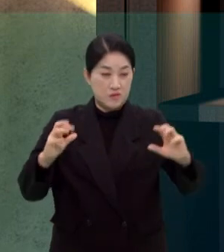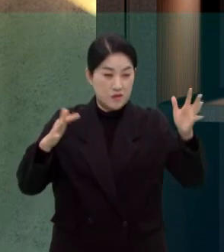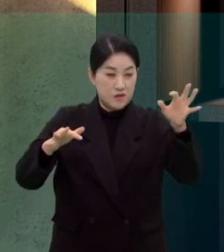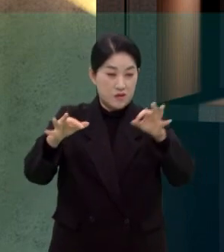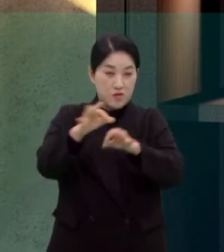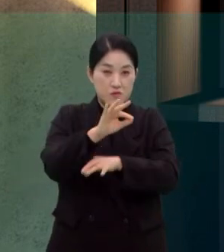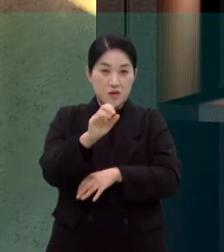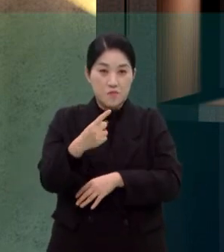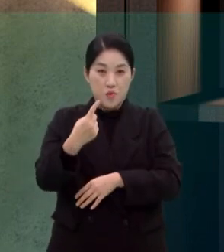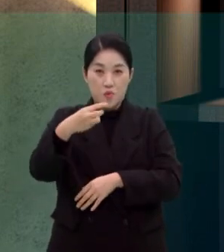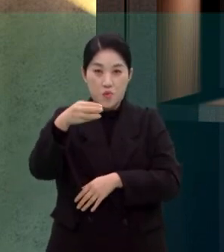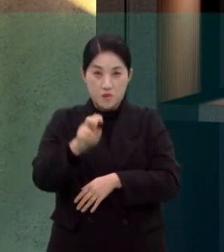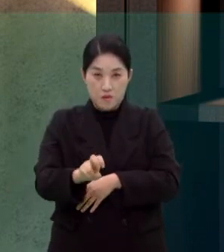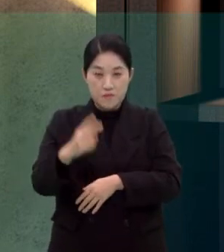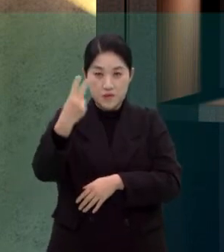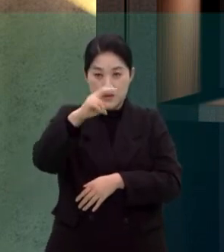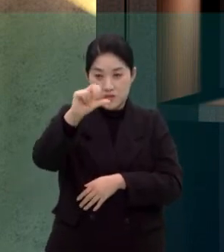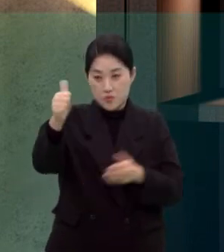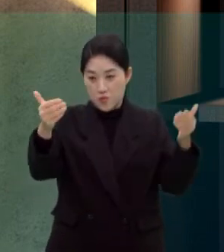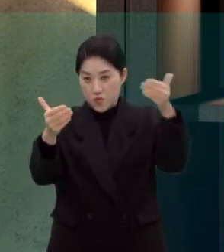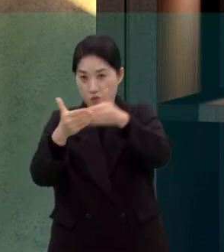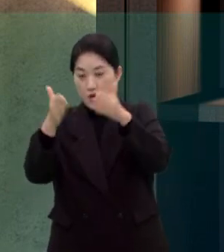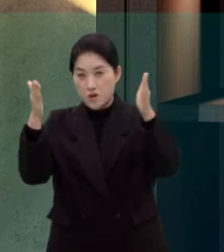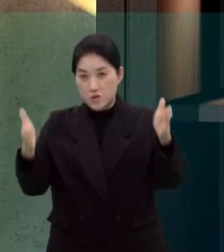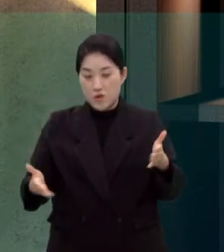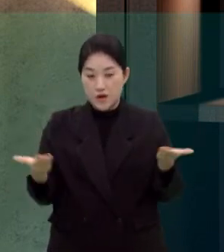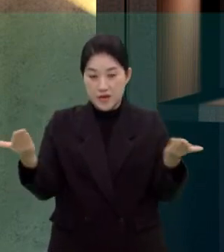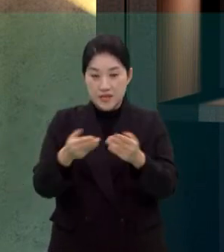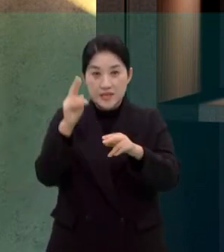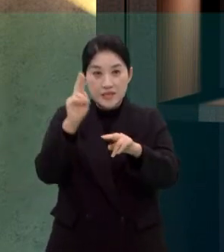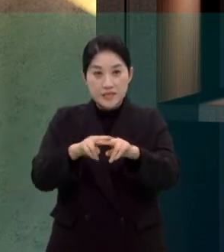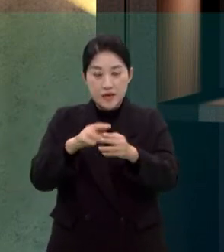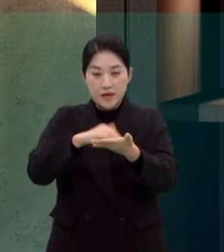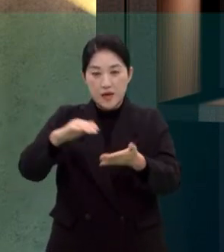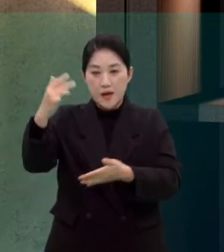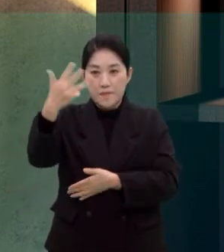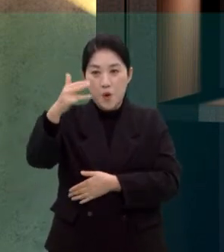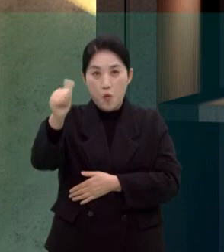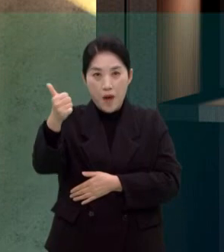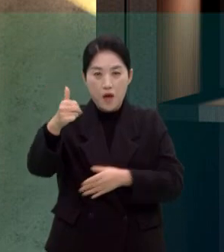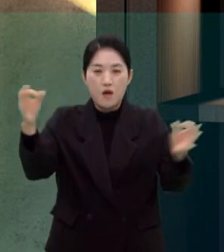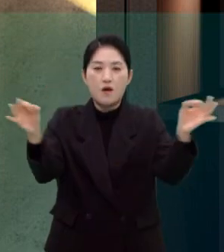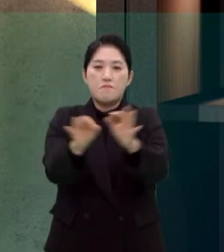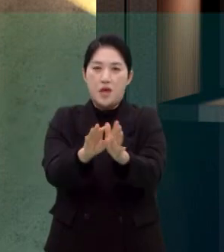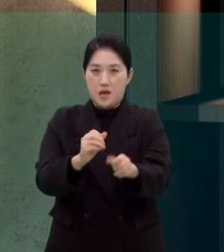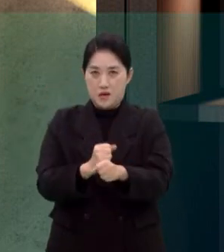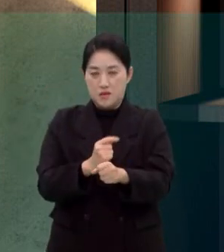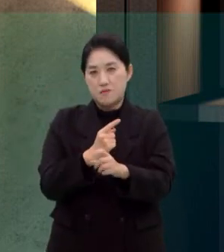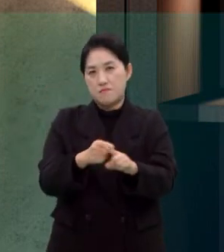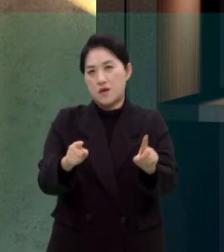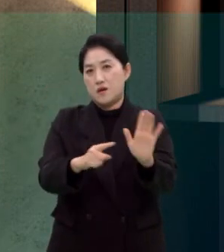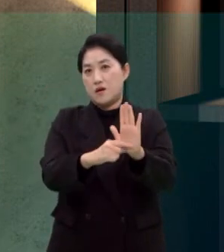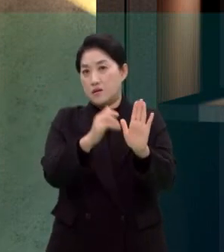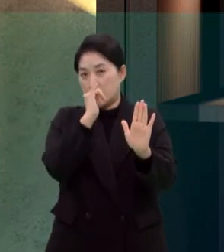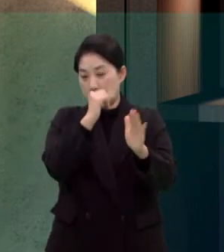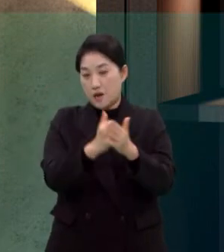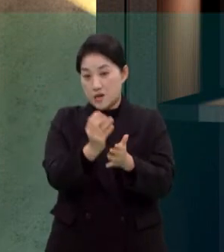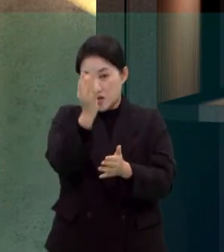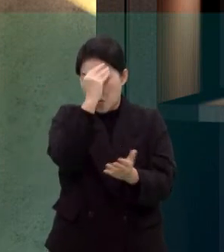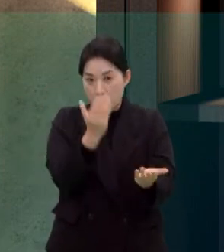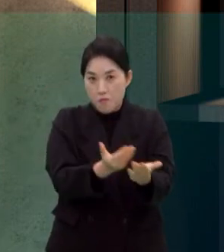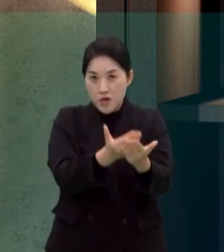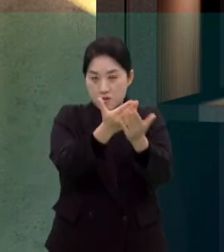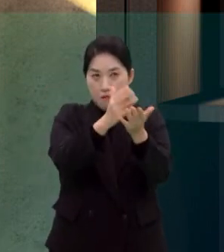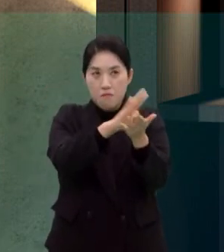세계경제포럼은 2025년까지 8,500만 개의 일자리가 사라질 것이라 전망합니다. 기술의